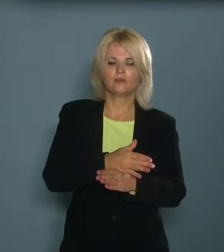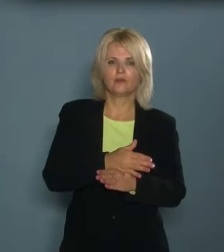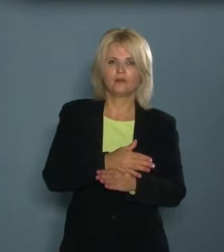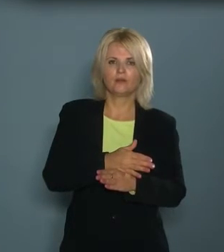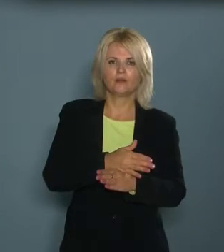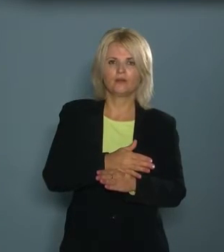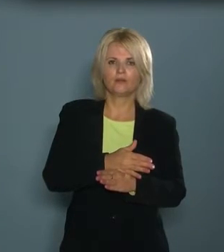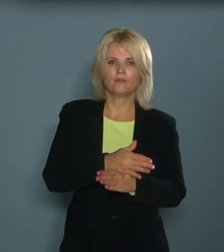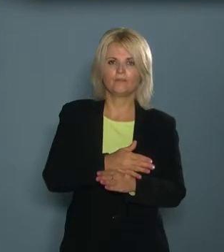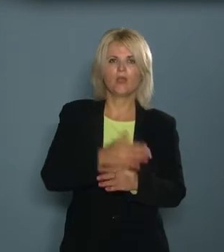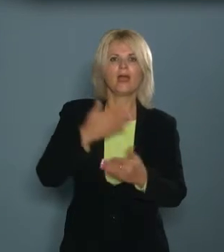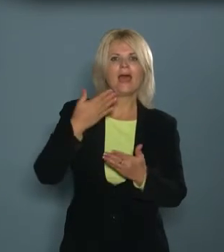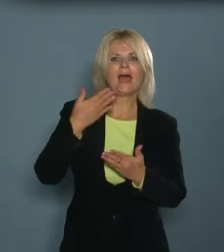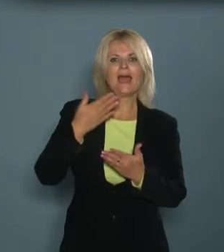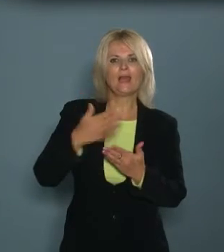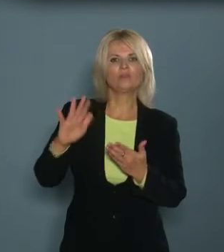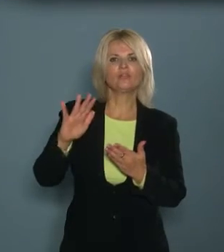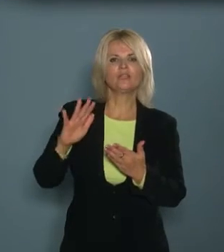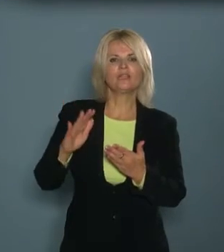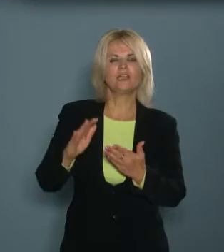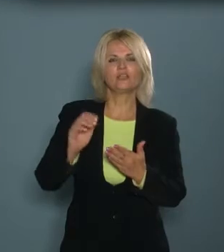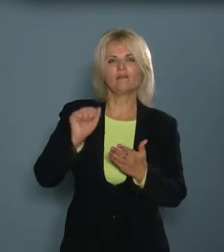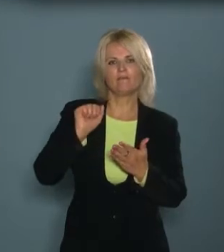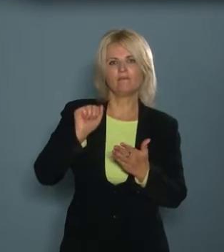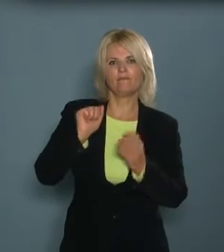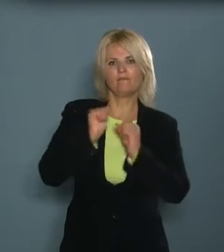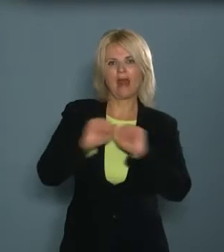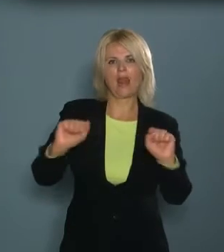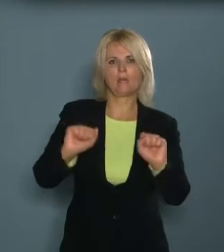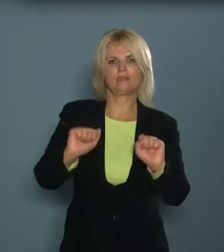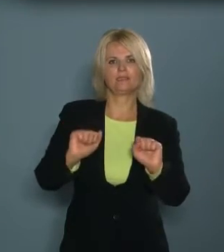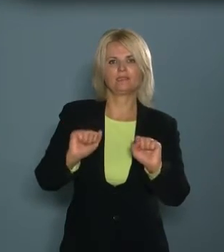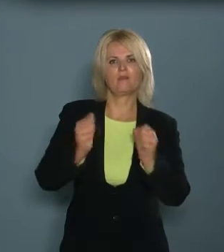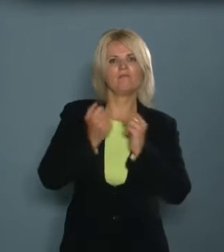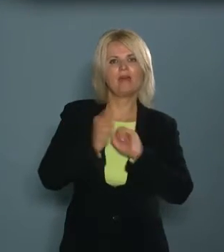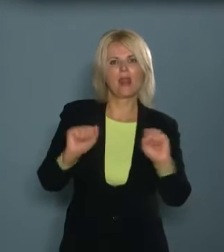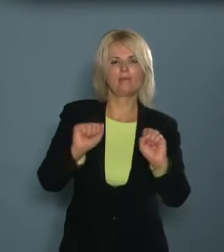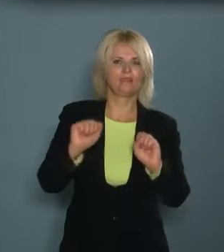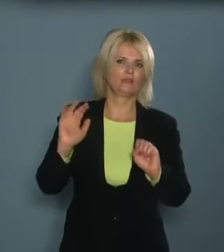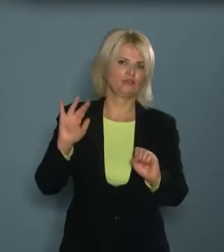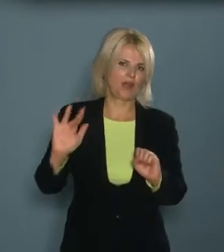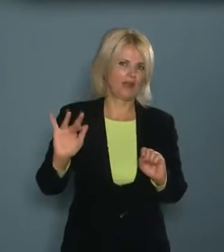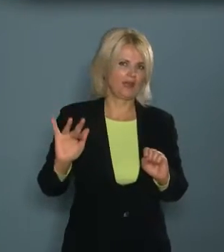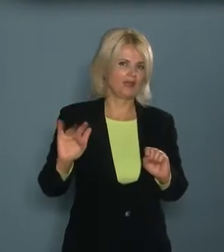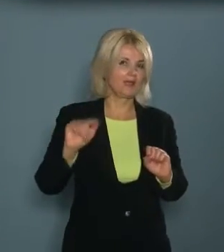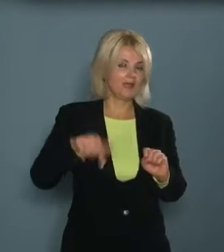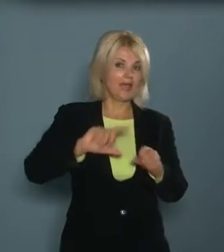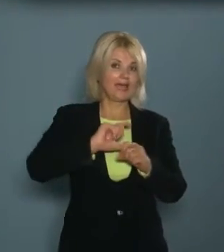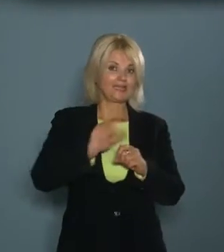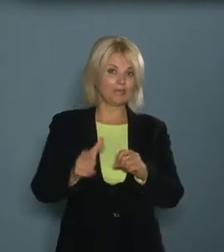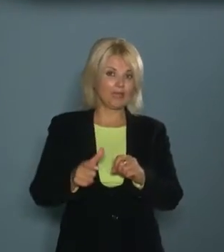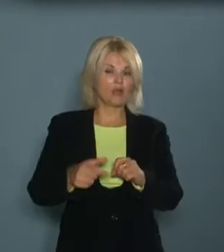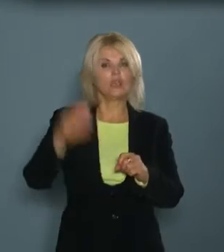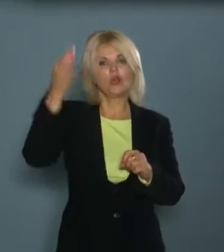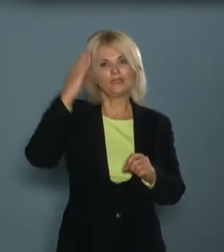megfelelkezte, hogy elutasították a menedék kérelmét, és a megfelelkezés miatt az